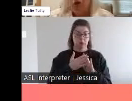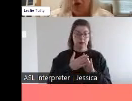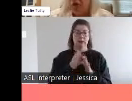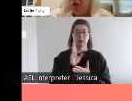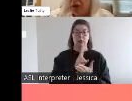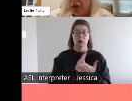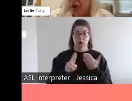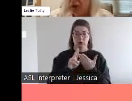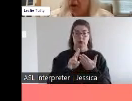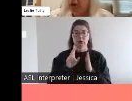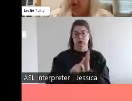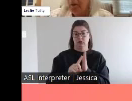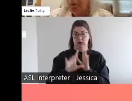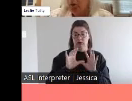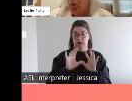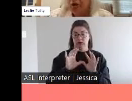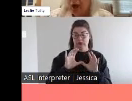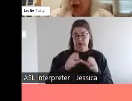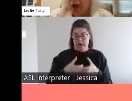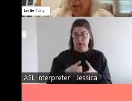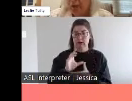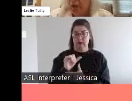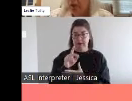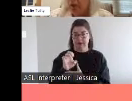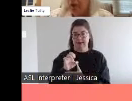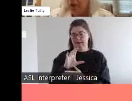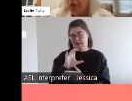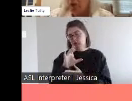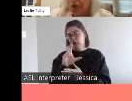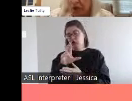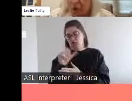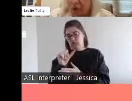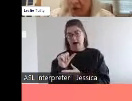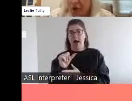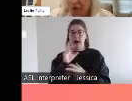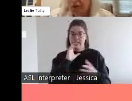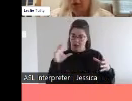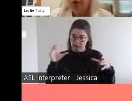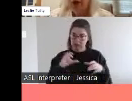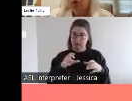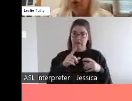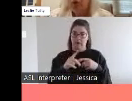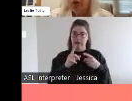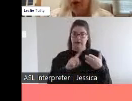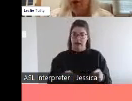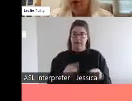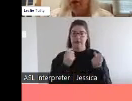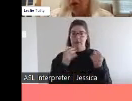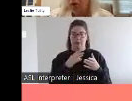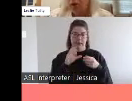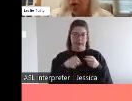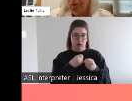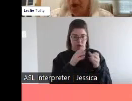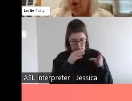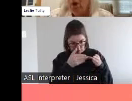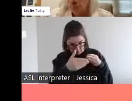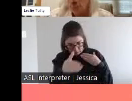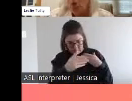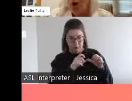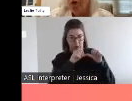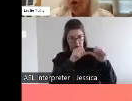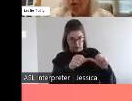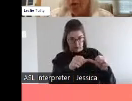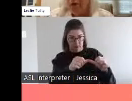ont offert donc un financement important pour mener cette étude sur plusieurs années. Donc,